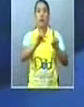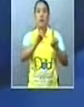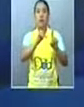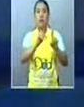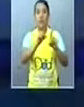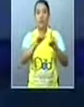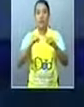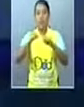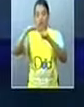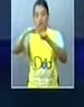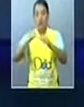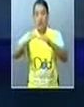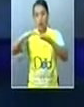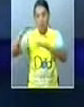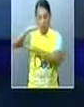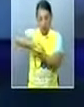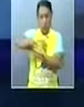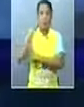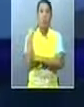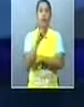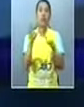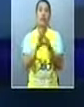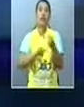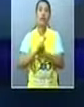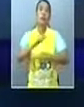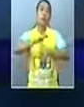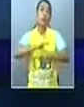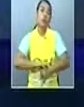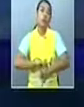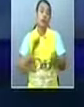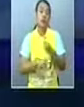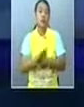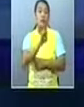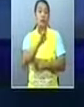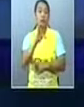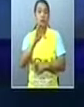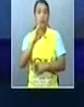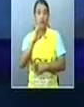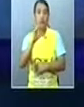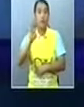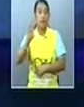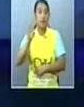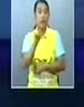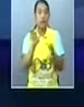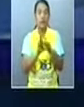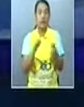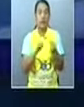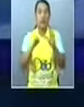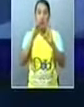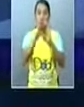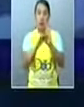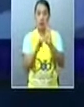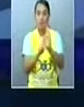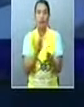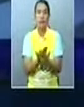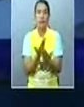คะซึ่งตรงนี้เนี่ยก็มีปัจจัยกดดันจากกรณีของ ECB ที่มีการผ่อนคลายนโยบายทางการเงินน้อยกว่าที่คาดการเอ